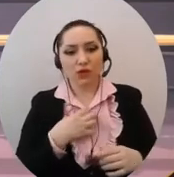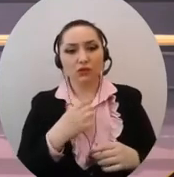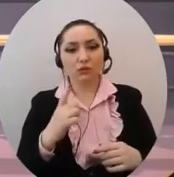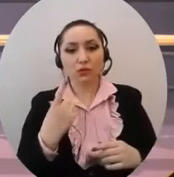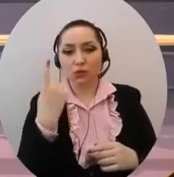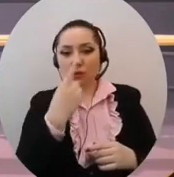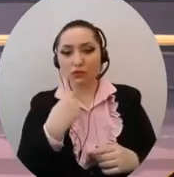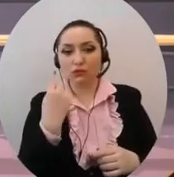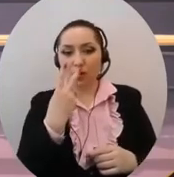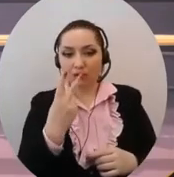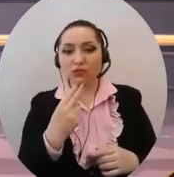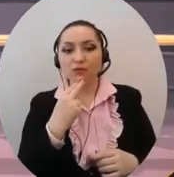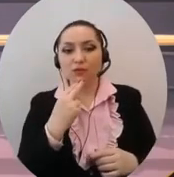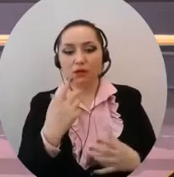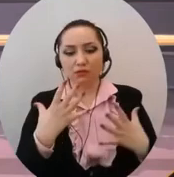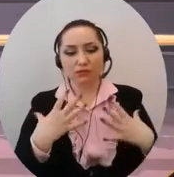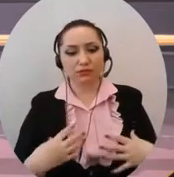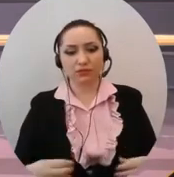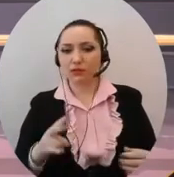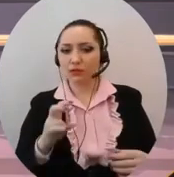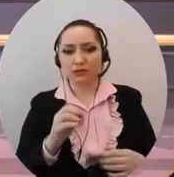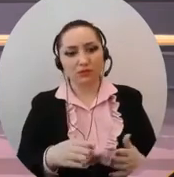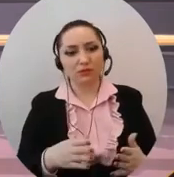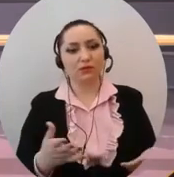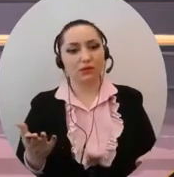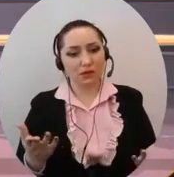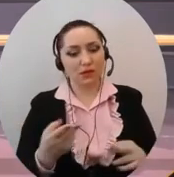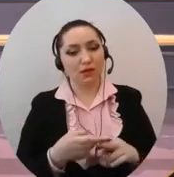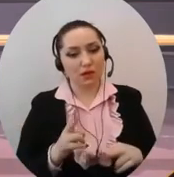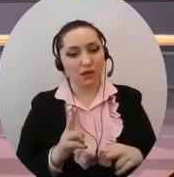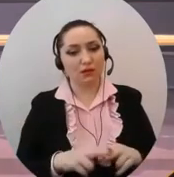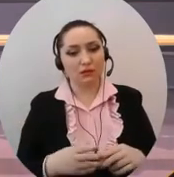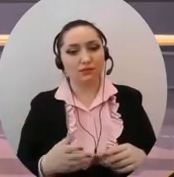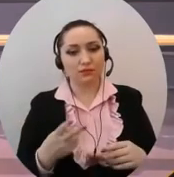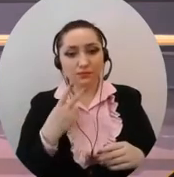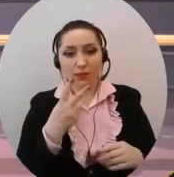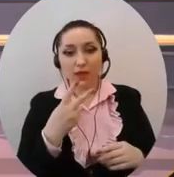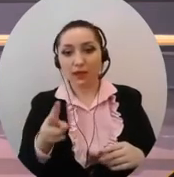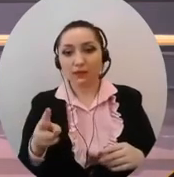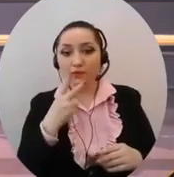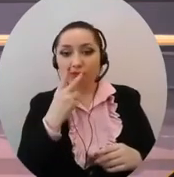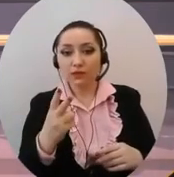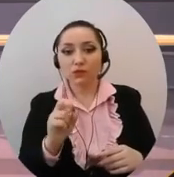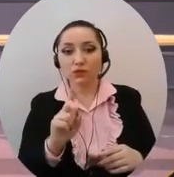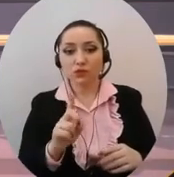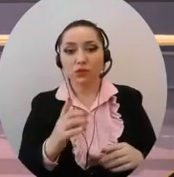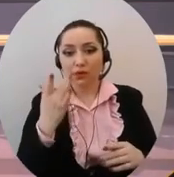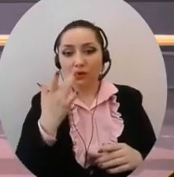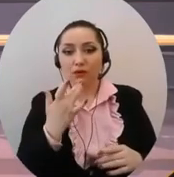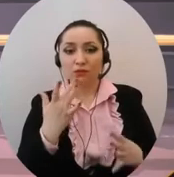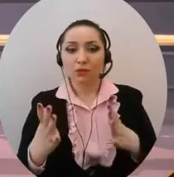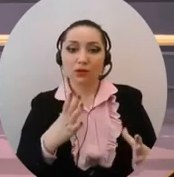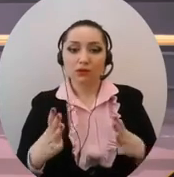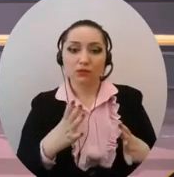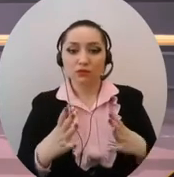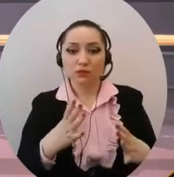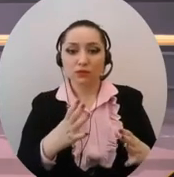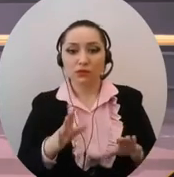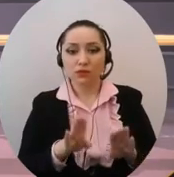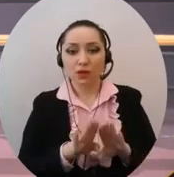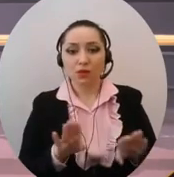а на тело нет. А это вот прям... Кстати, в линейке вы видели, что сейчас к лету готовится есть такой продукт, как